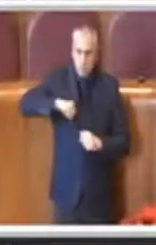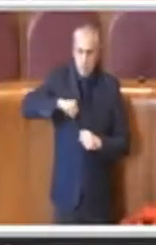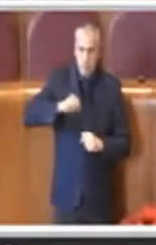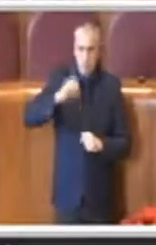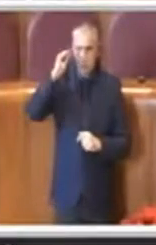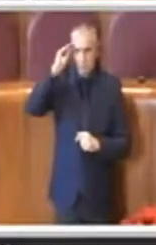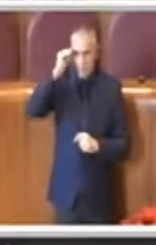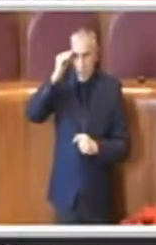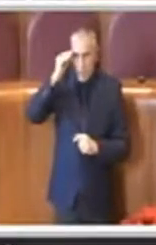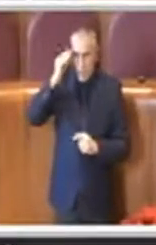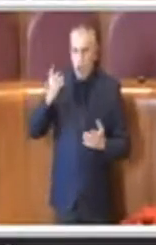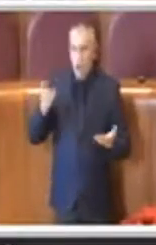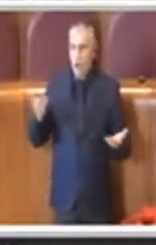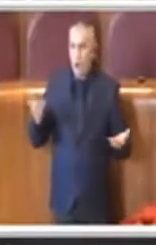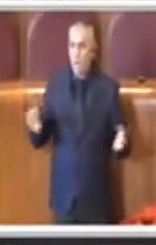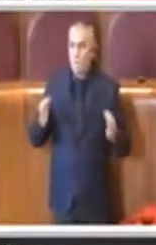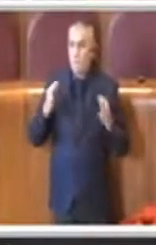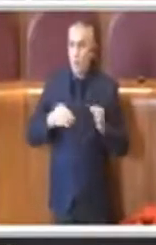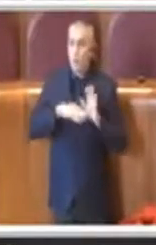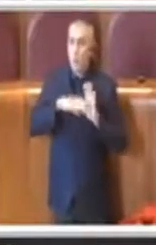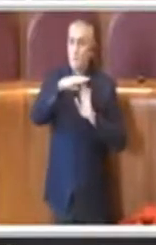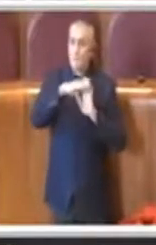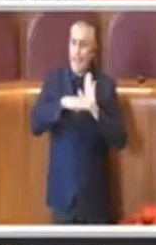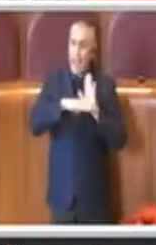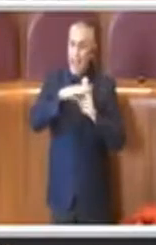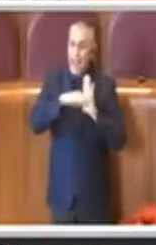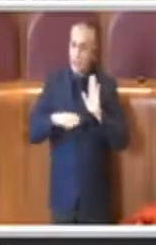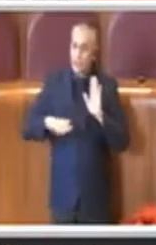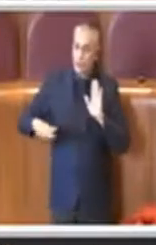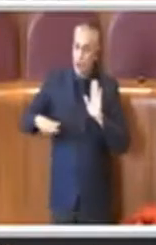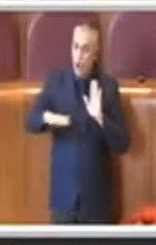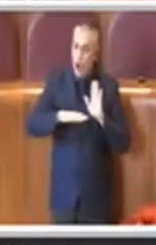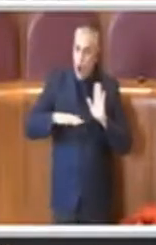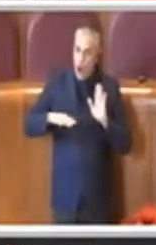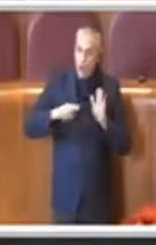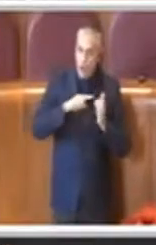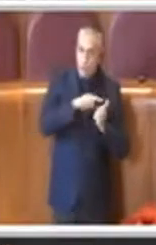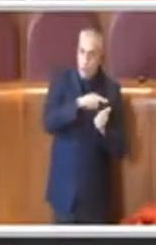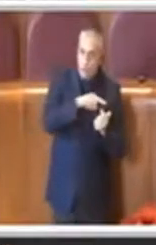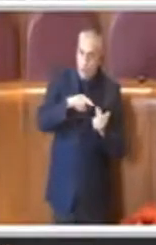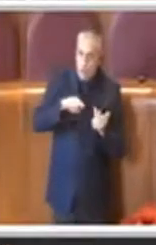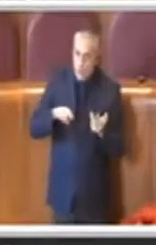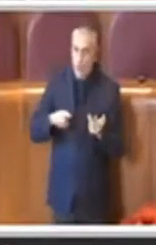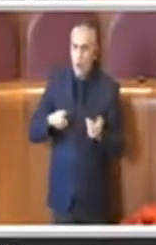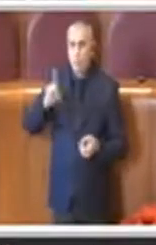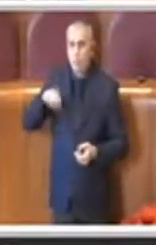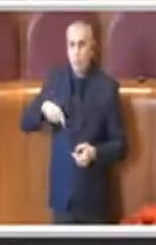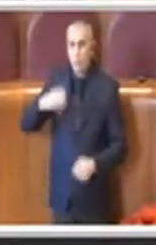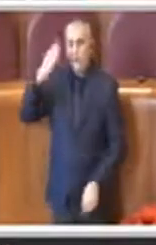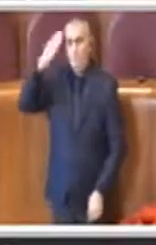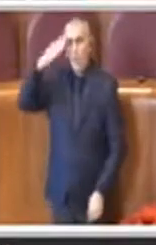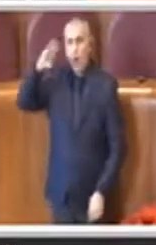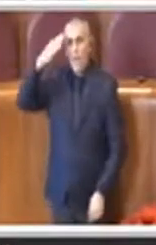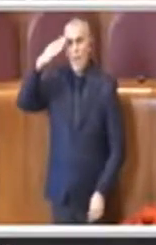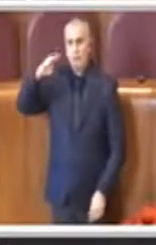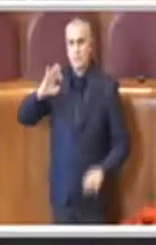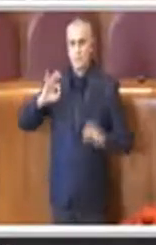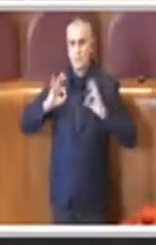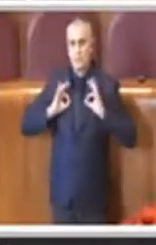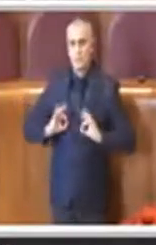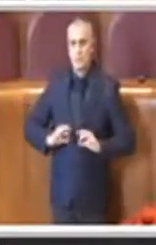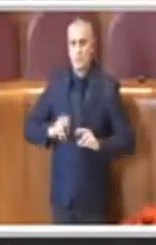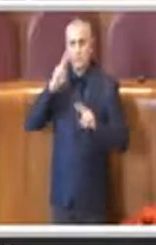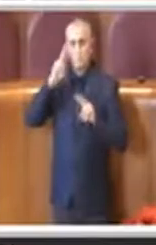questi piani di zona diciamo, lavora anche la procura, l'amministrazione